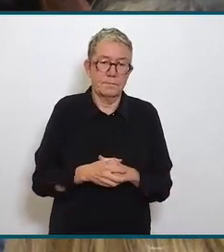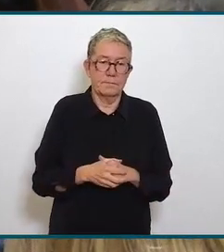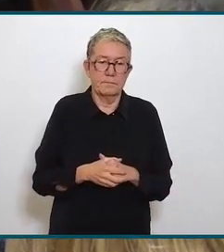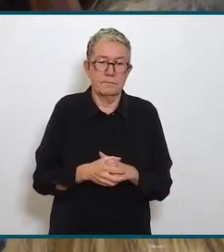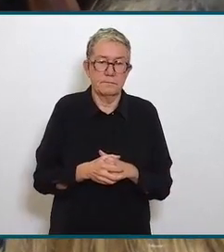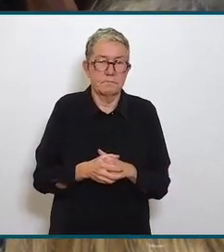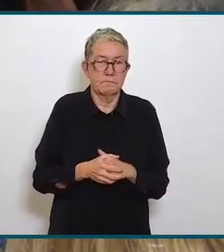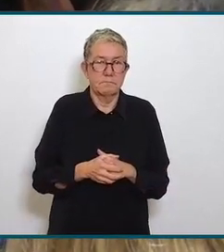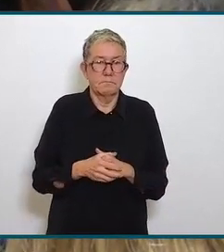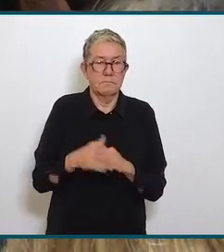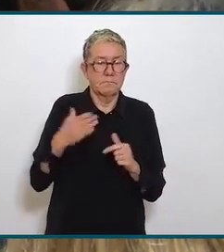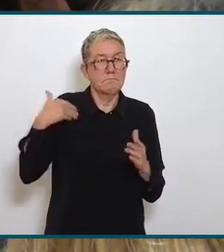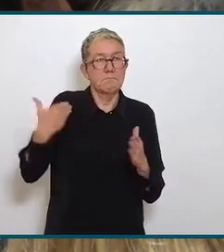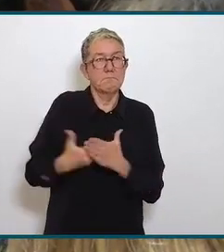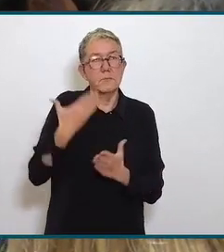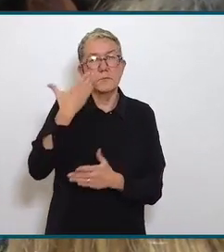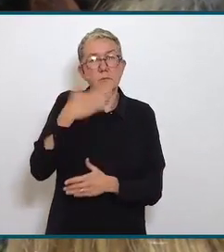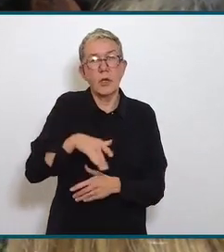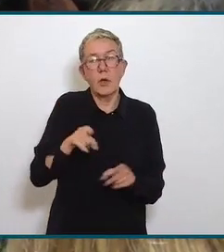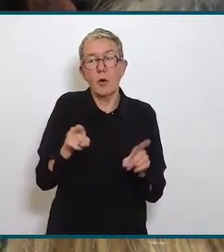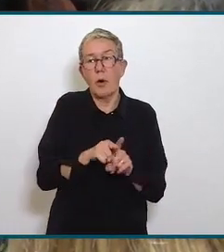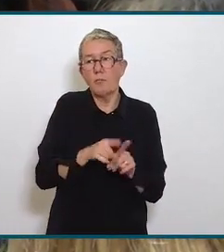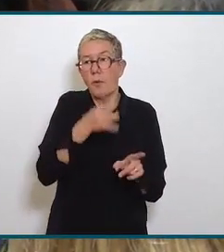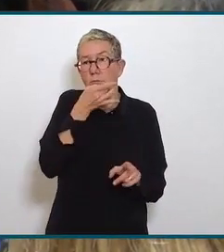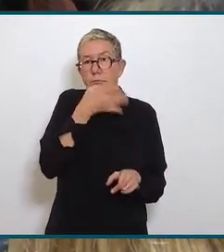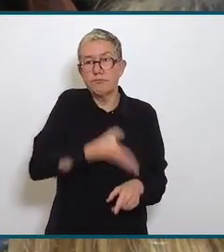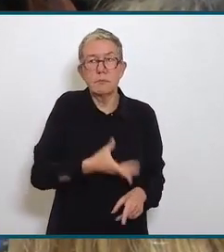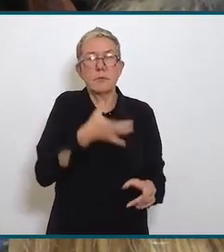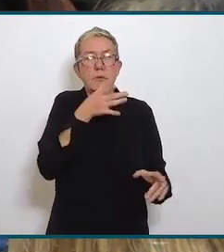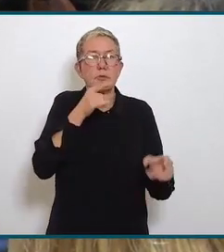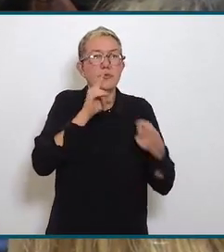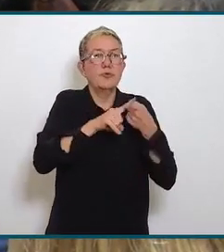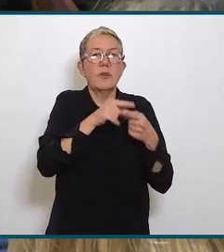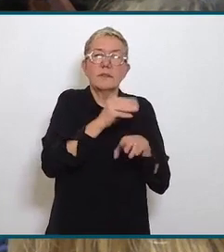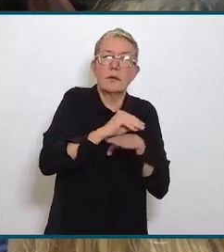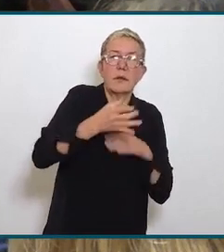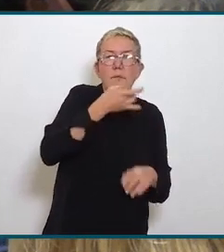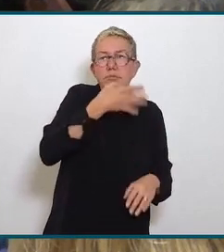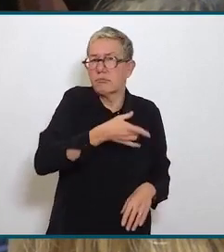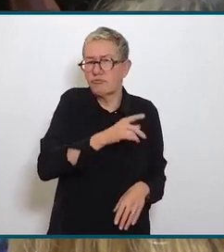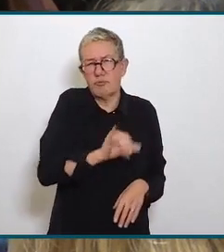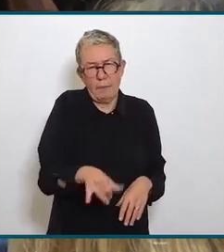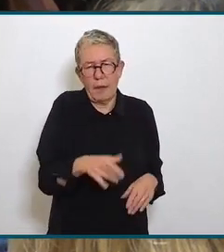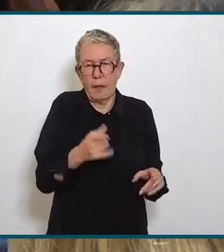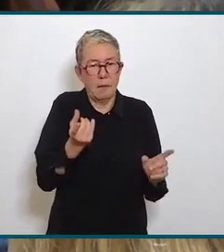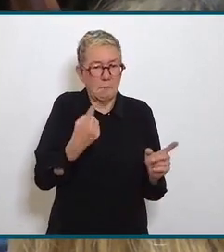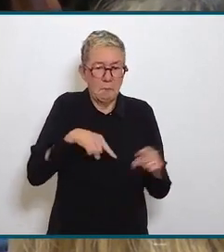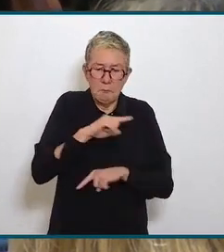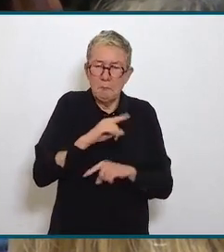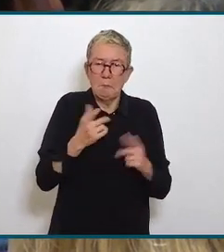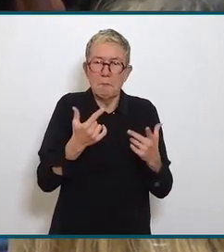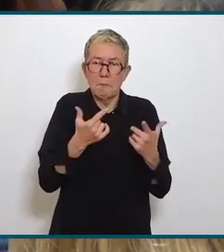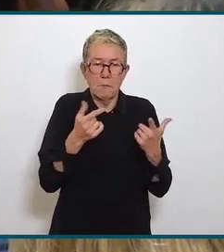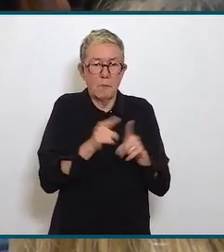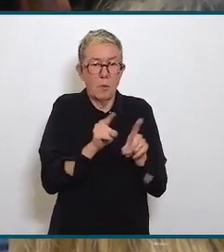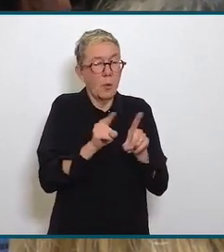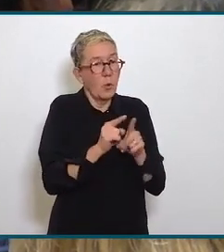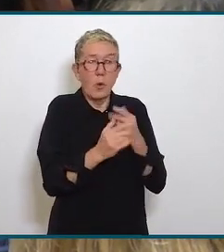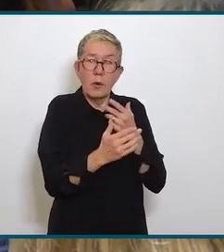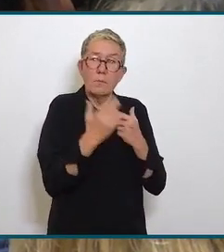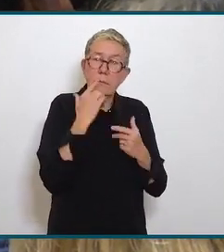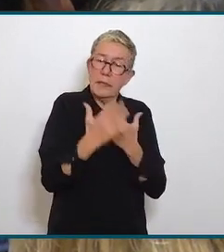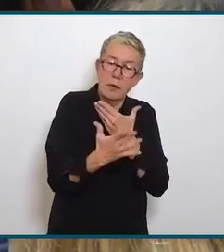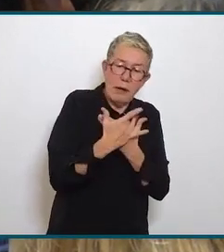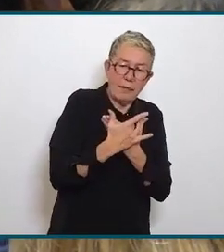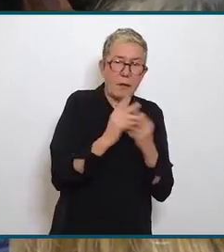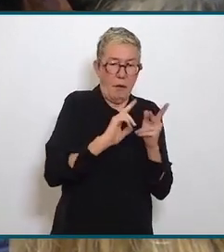Jamais nous n'avons balayé d'un revers de la main ces sujets. Jamais, là, comme nous n'avons laissé un courrier adressé au maire